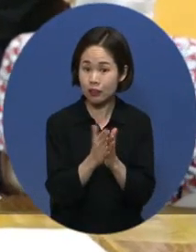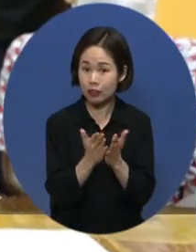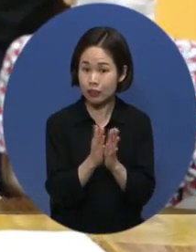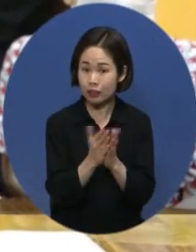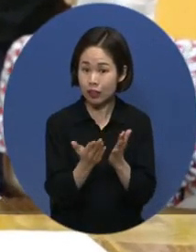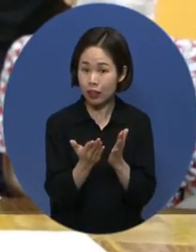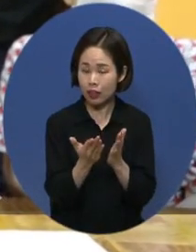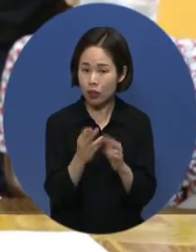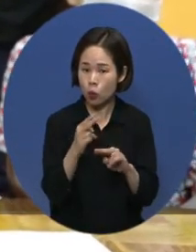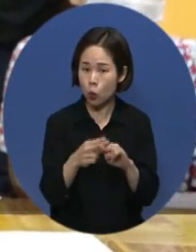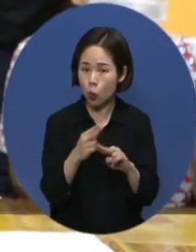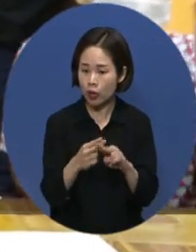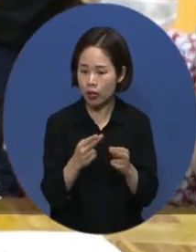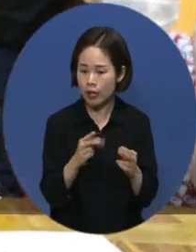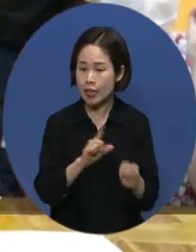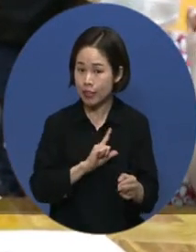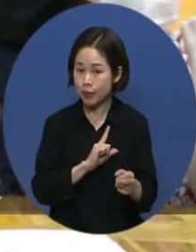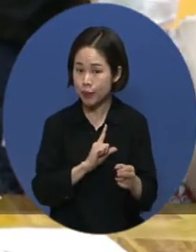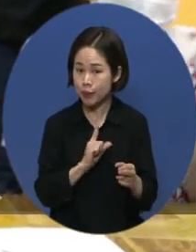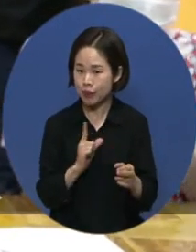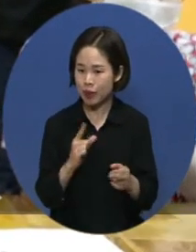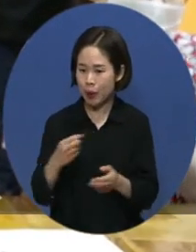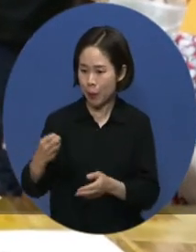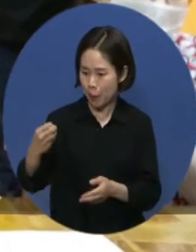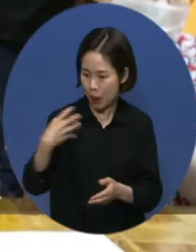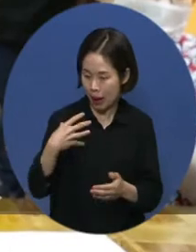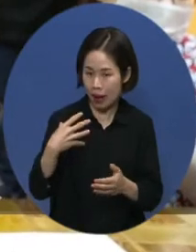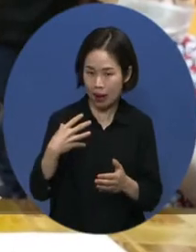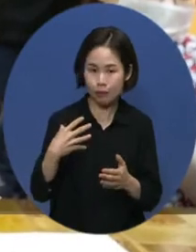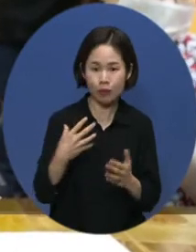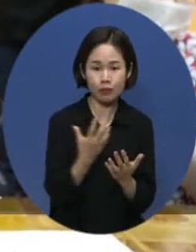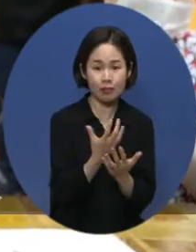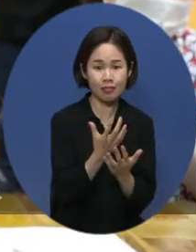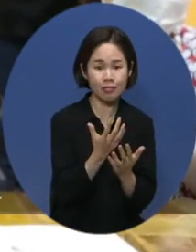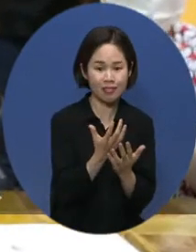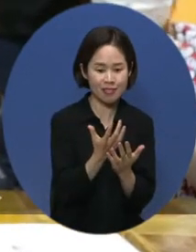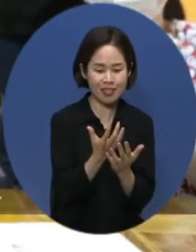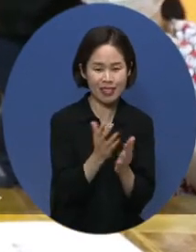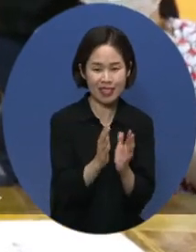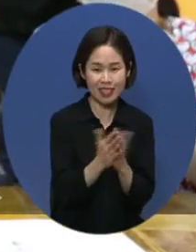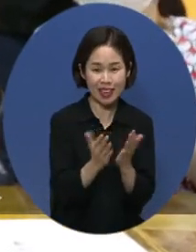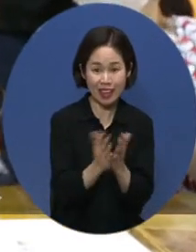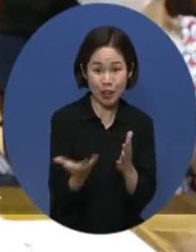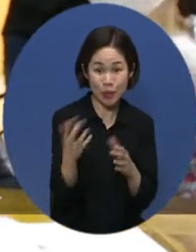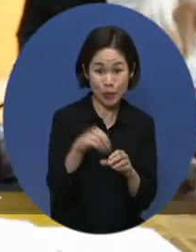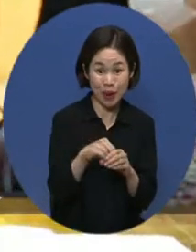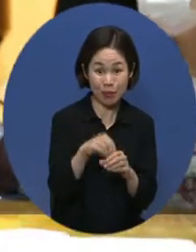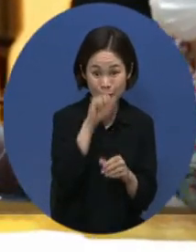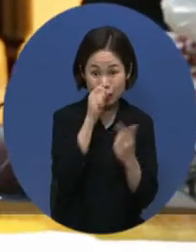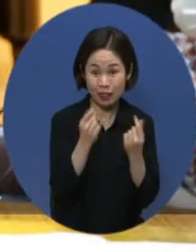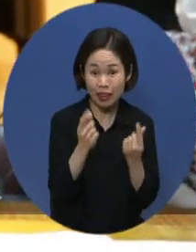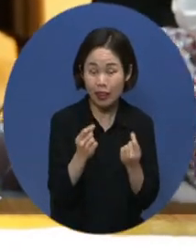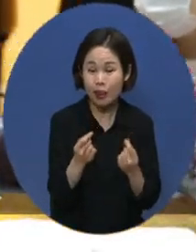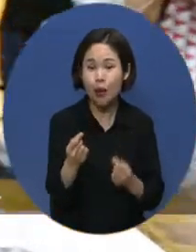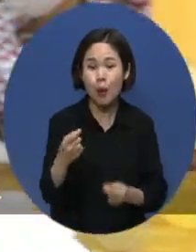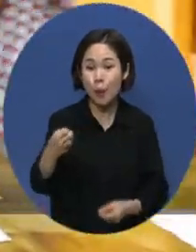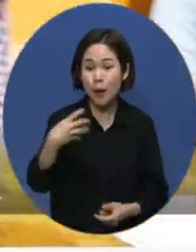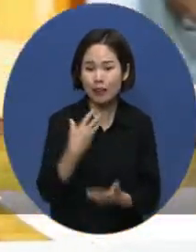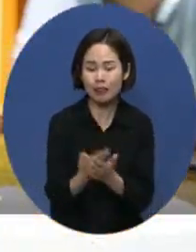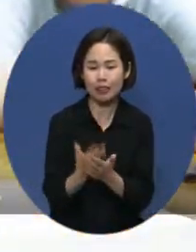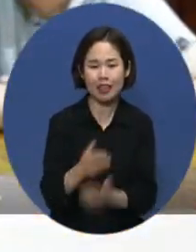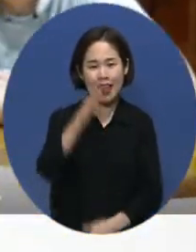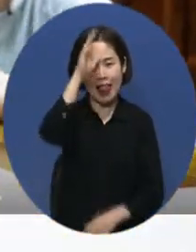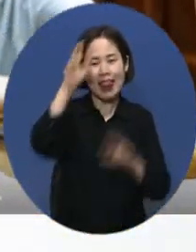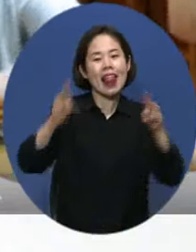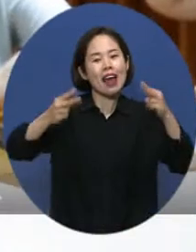가지 정도 얘기해 주시면 우리가 이제 회의해가지고 책에 넣을게요. 네. 자, 누구부터 하실래요? 라면!